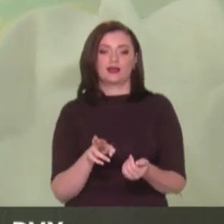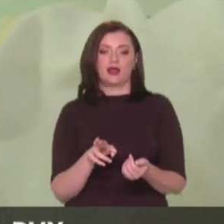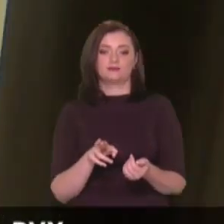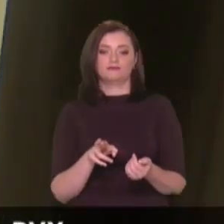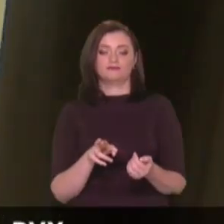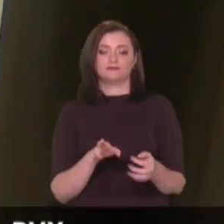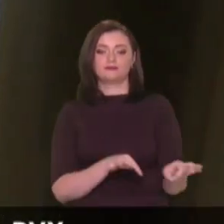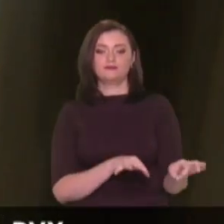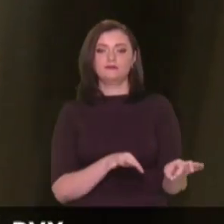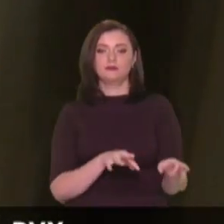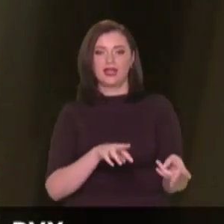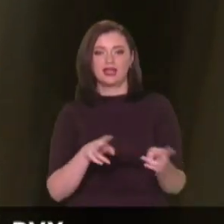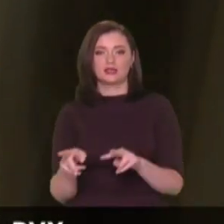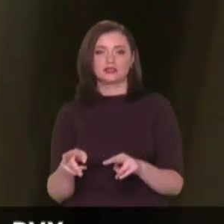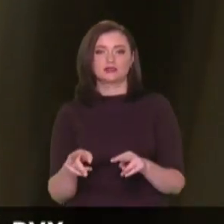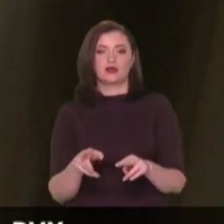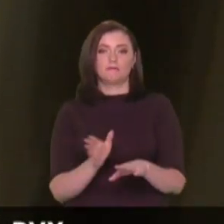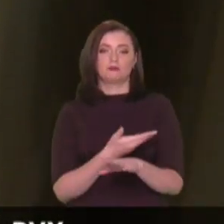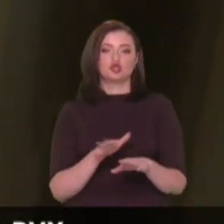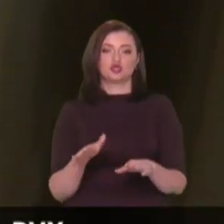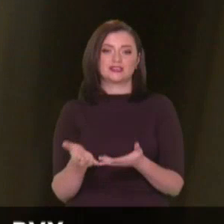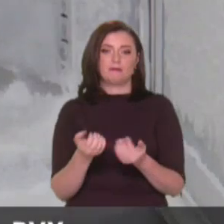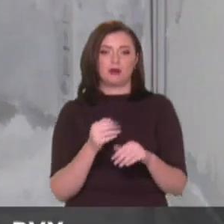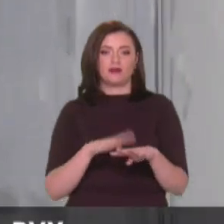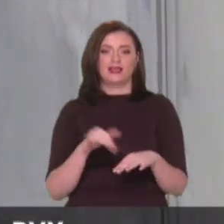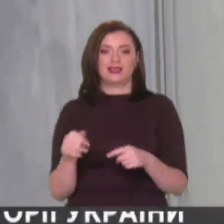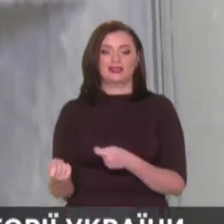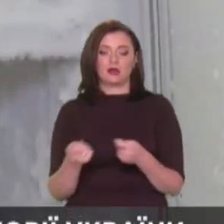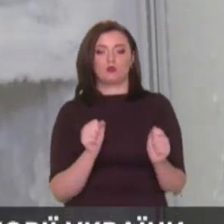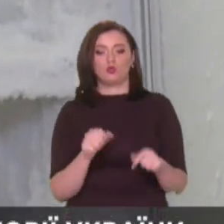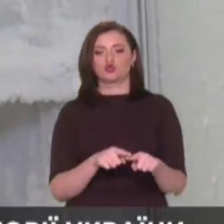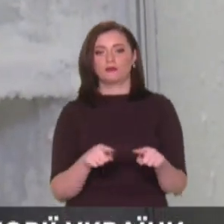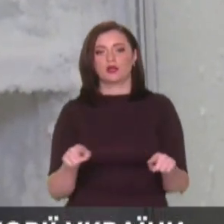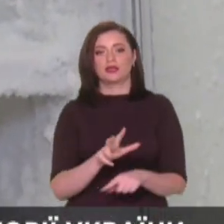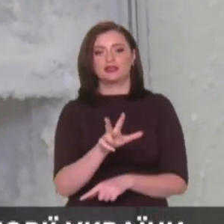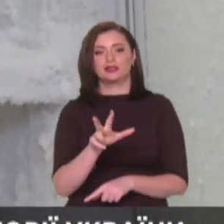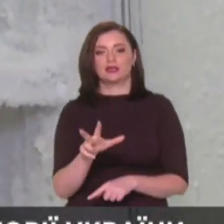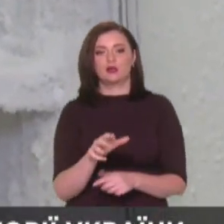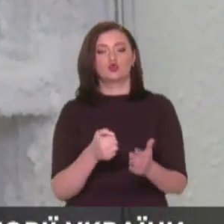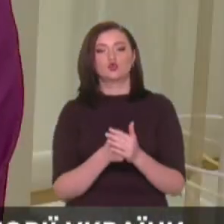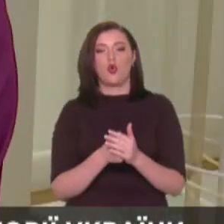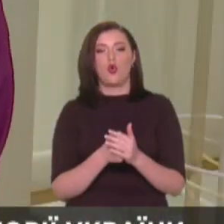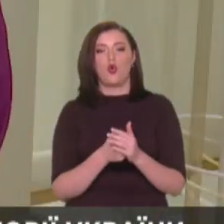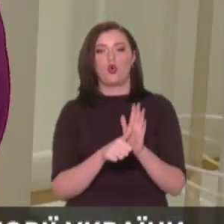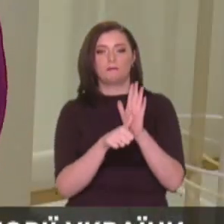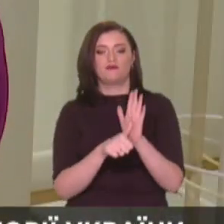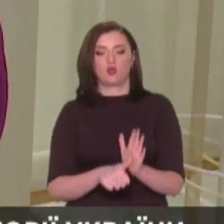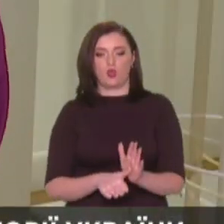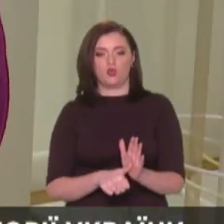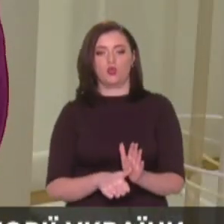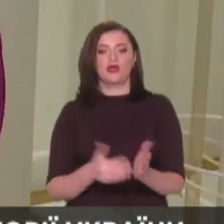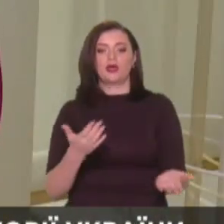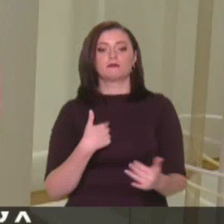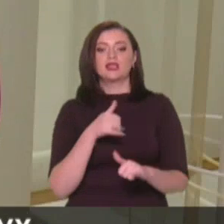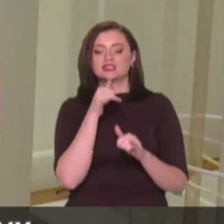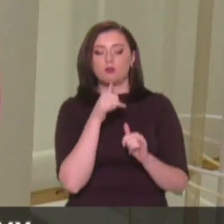аутотрансплантацій між забором клітин та трансплантацією може пройти 3-4 до півроку. І якби ми не